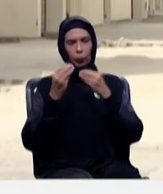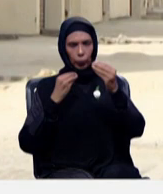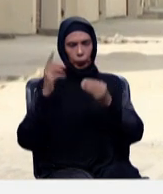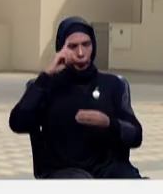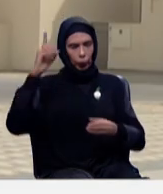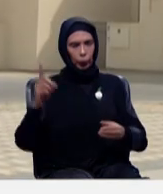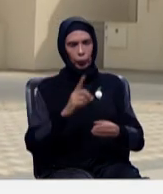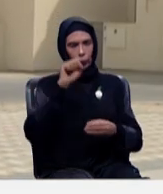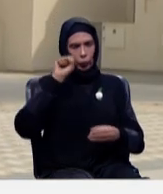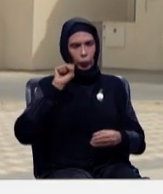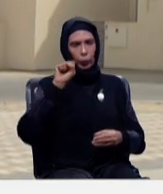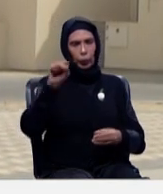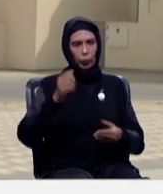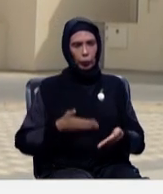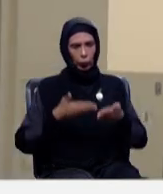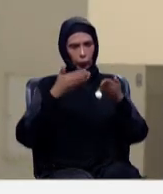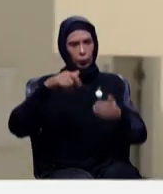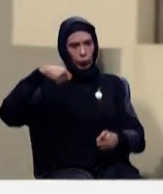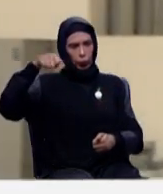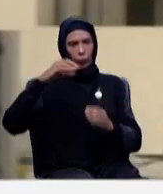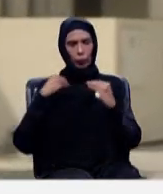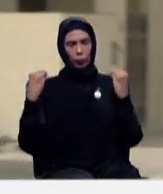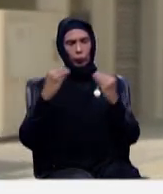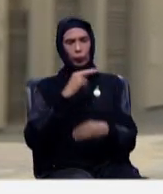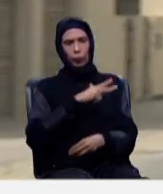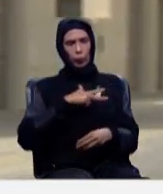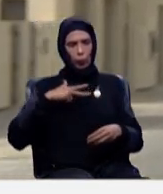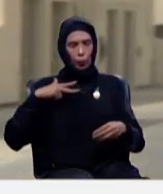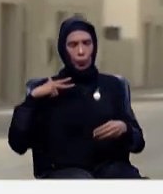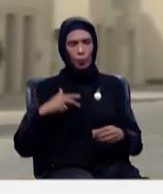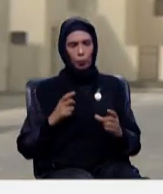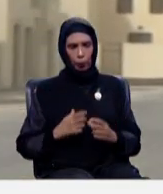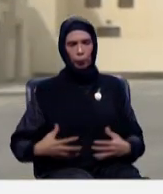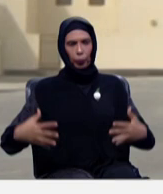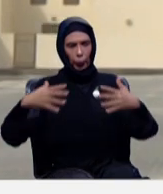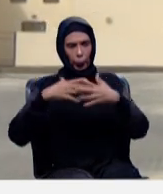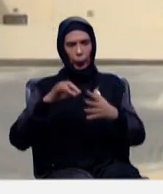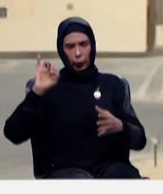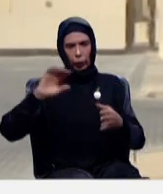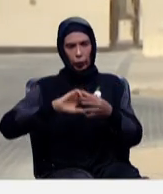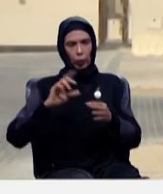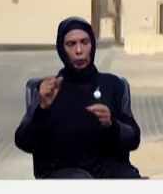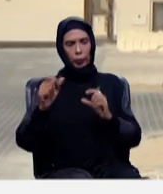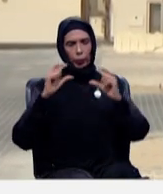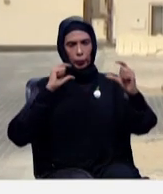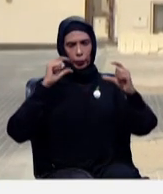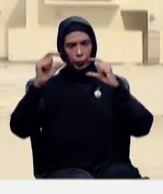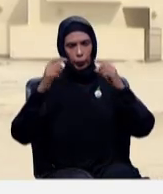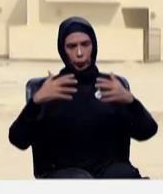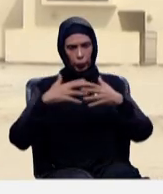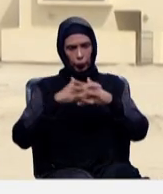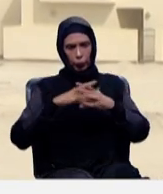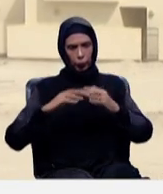المتعلقة بمساهمات الوزارات والهيئات الحكومية في إشراك المؤسسات المالية والمصرفية وشركات